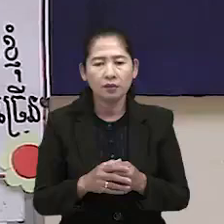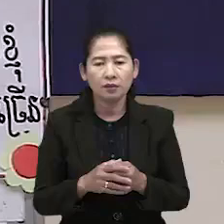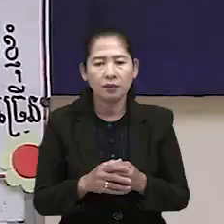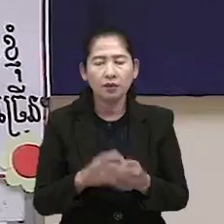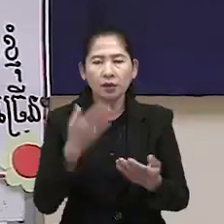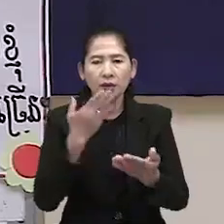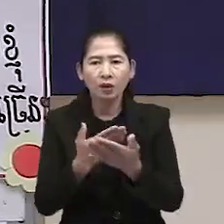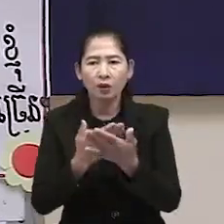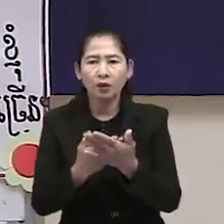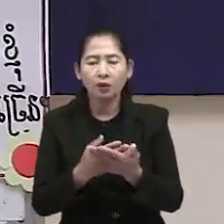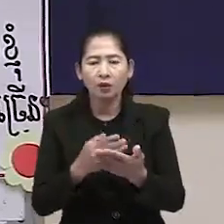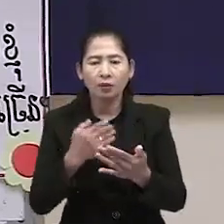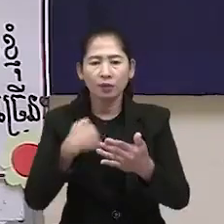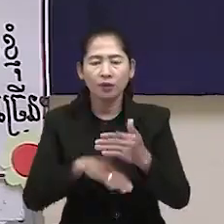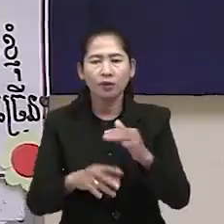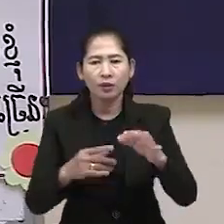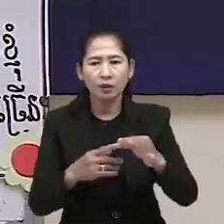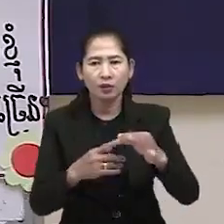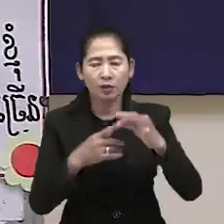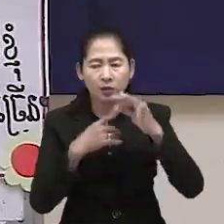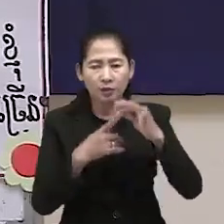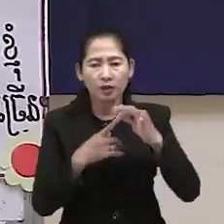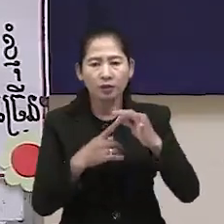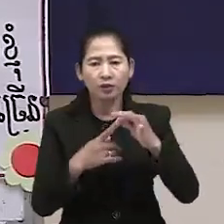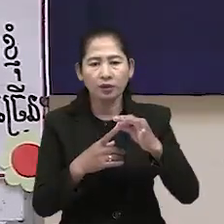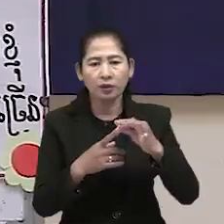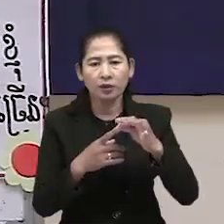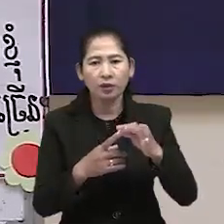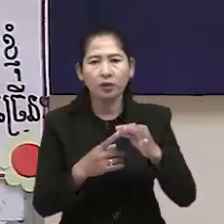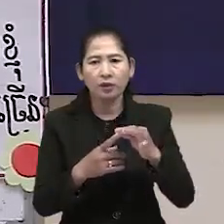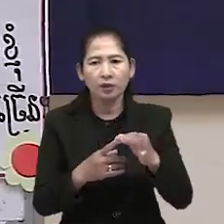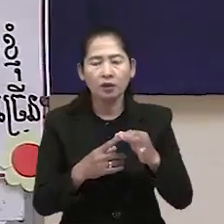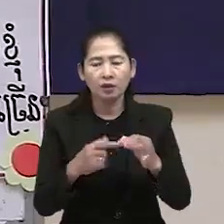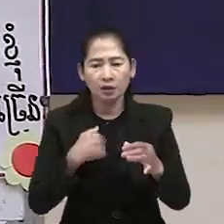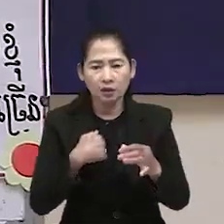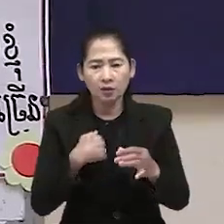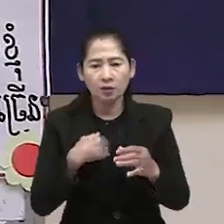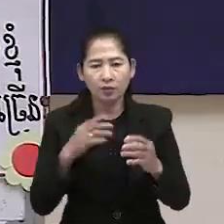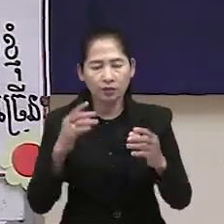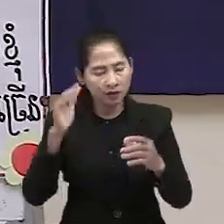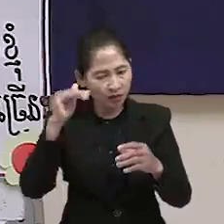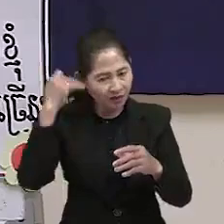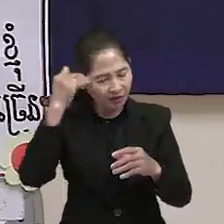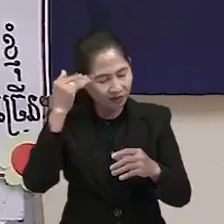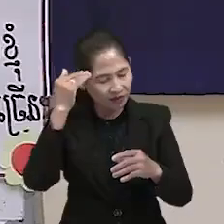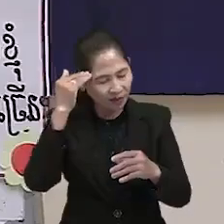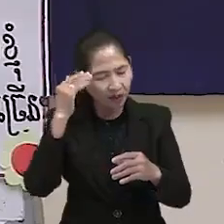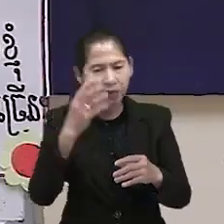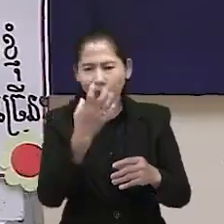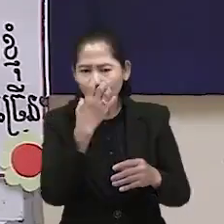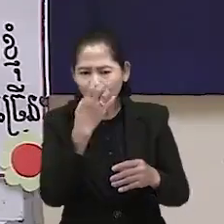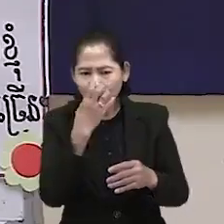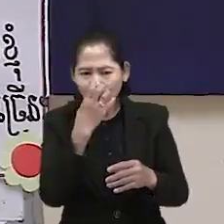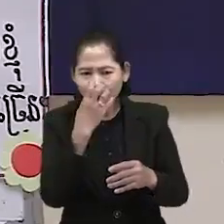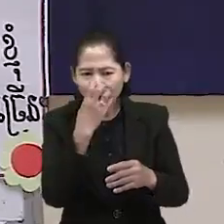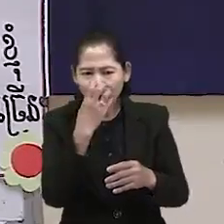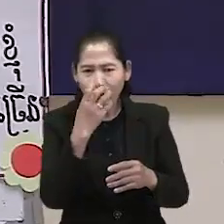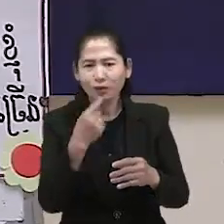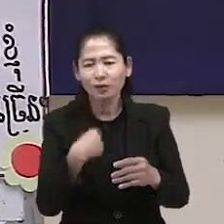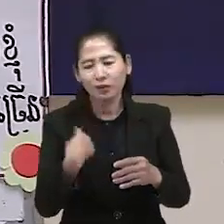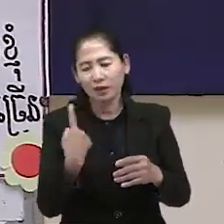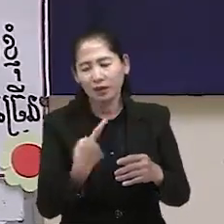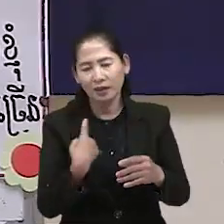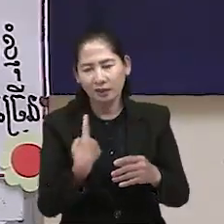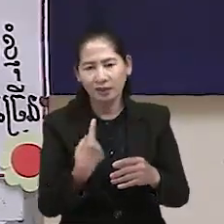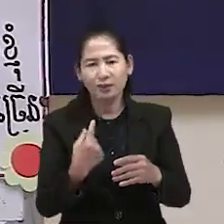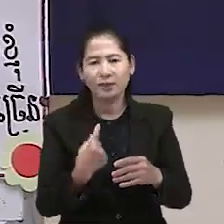អរគុណចាហើយបញ្ចូលជាមួយនឹងផលប្រយោជន៍ណាកូនណាផលប្រយោជន៍ផលប្រយោជន៍របស់អ្នកគ្រូគ្រាន់តែសង្ឃឹមព្រោះថាជ្រុកអ្នកគ្រូនៅលីវឡើយឯ